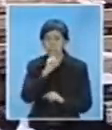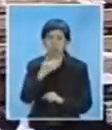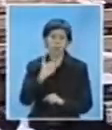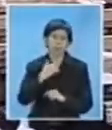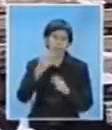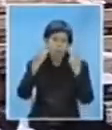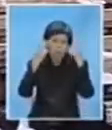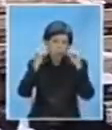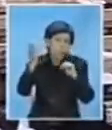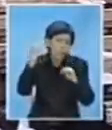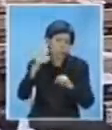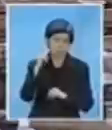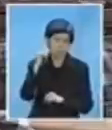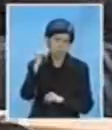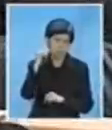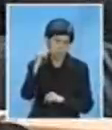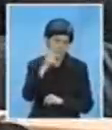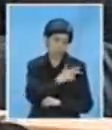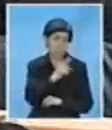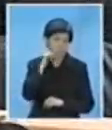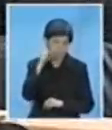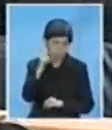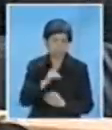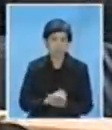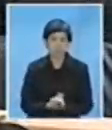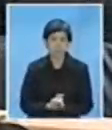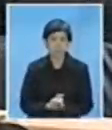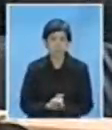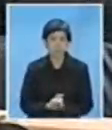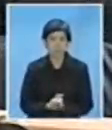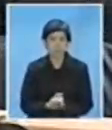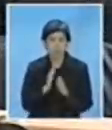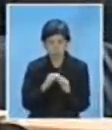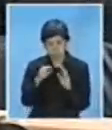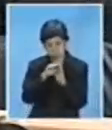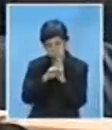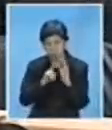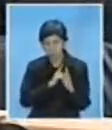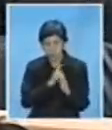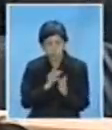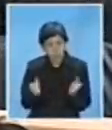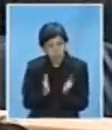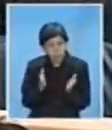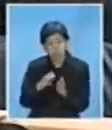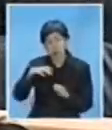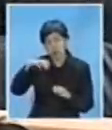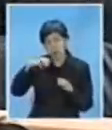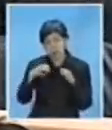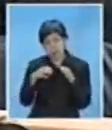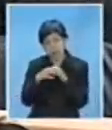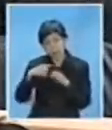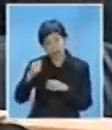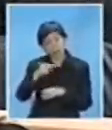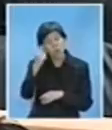านอดีตนายกรัฐมนตรีพันตำรวจโทด็อกเตอร์ทักษิณชินวัตรเป็นผู้กำกับดูแลพรรคพลังประชาชนท่านทราบได้ยังไง